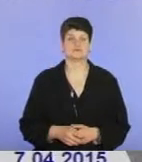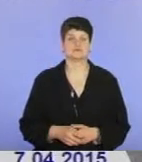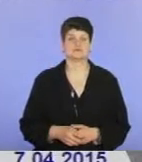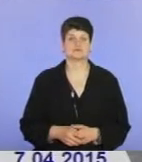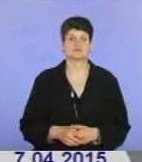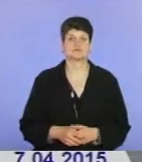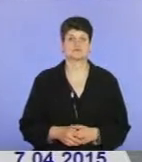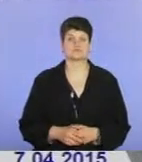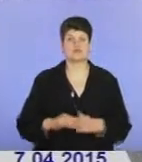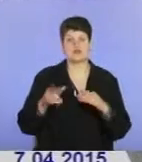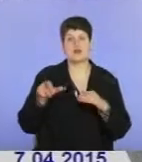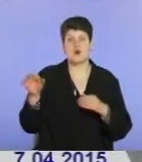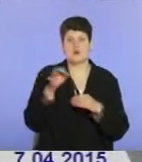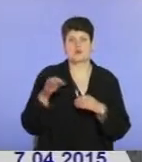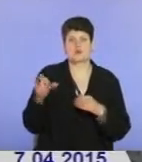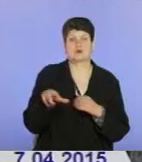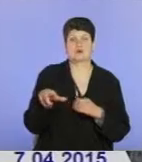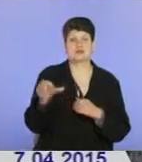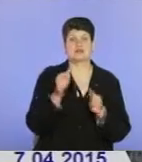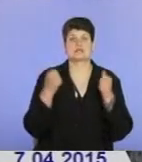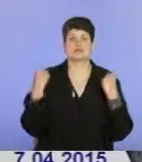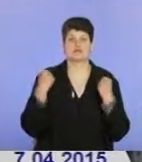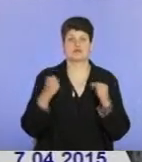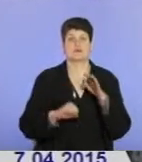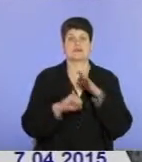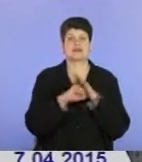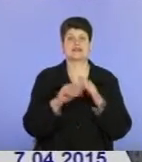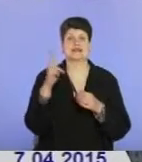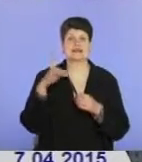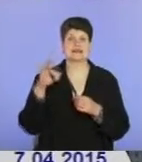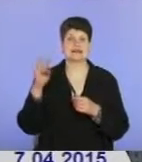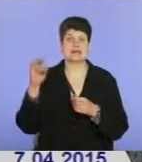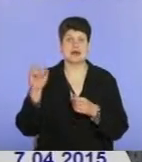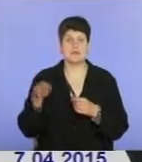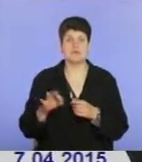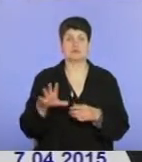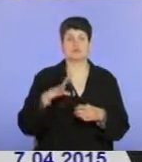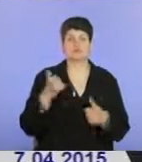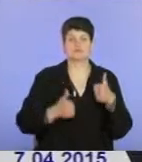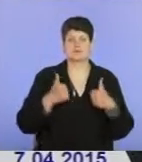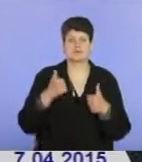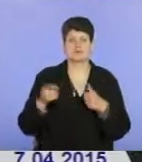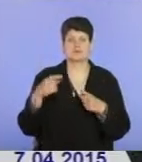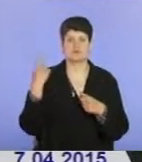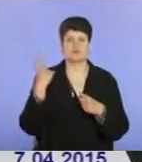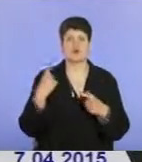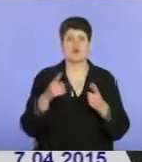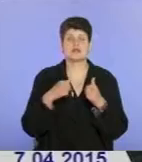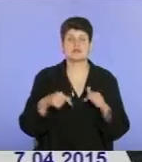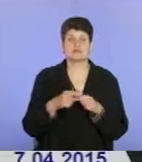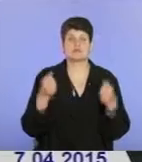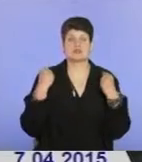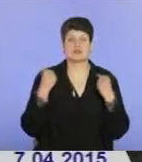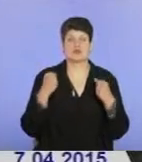на набережній Тернопільського ставу біля спортивної бази Динамо відбулися змагання чемпіонату Тернопільської обласної організації фізкультурно-спортивного товариства